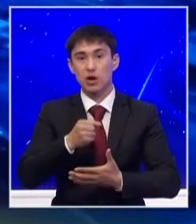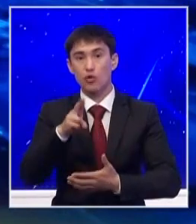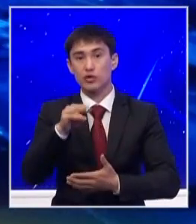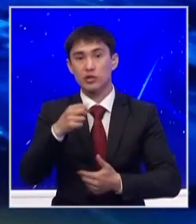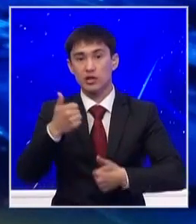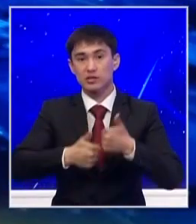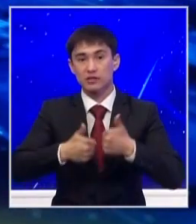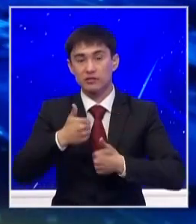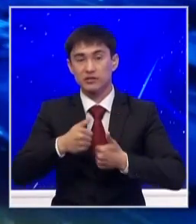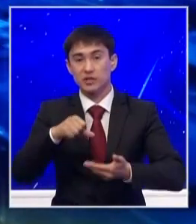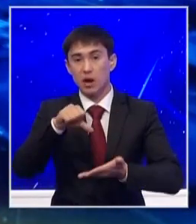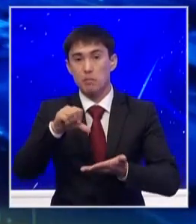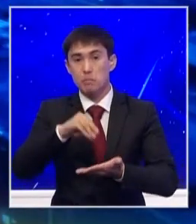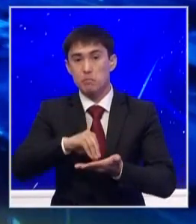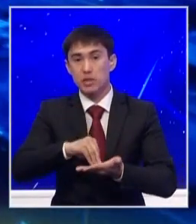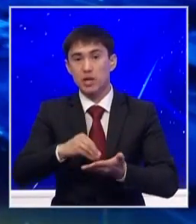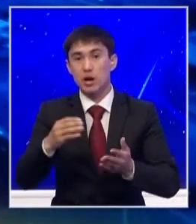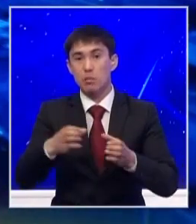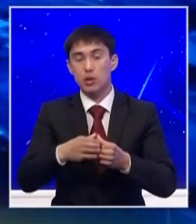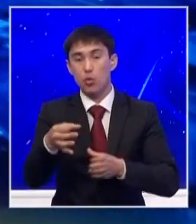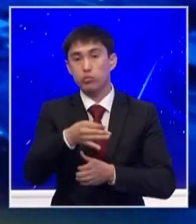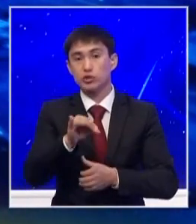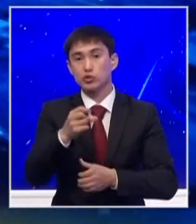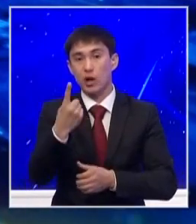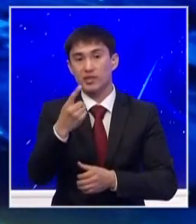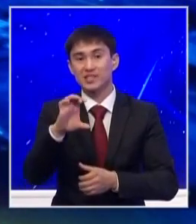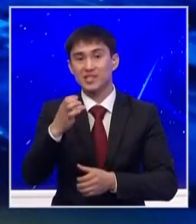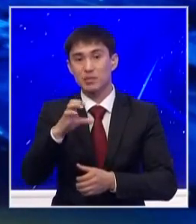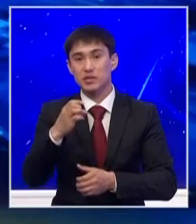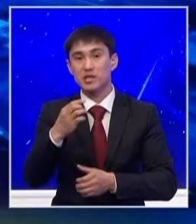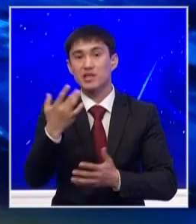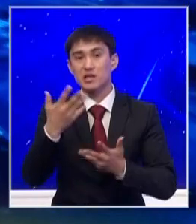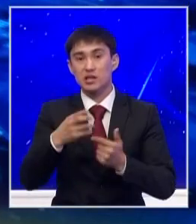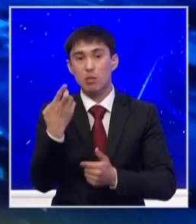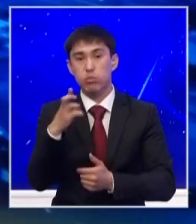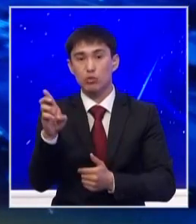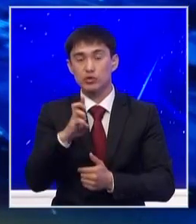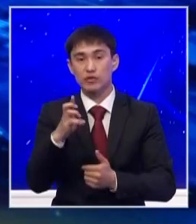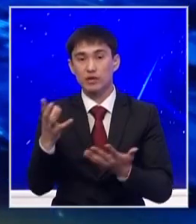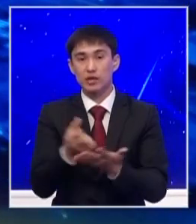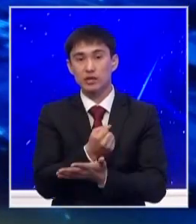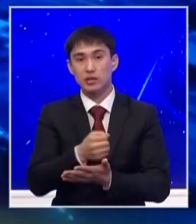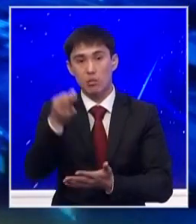континентального первенства. В копилке команды области ЖТСУ 1 серебряная и несколько бронзовых наград.